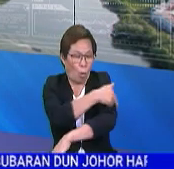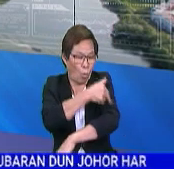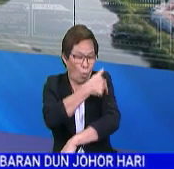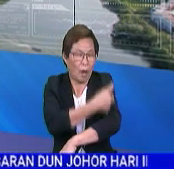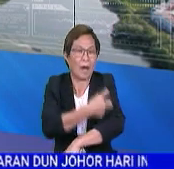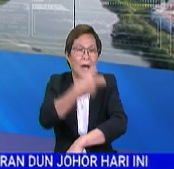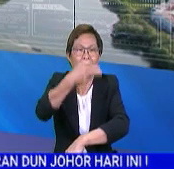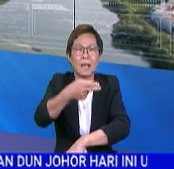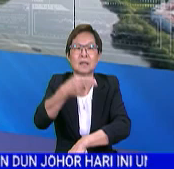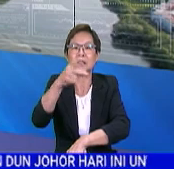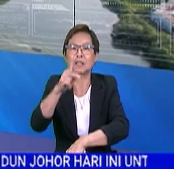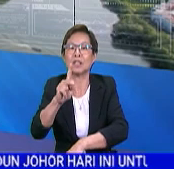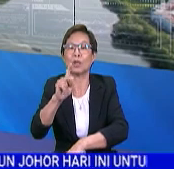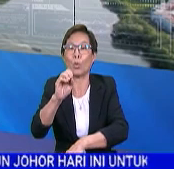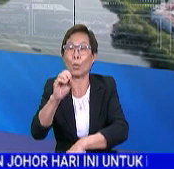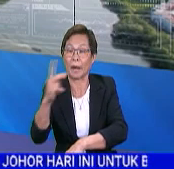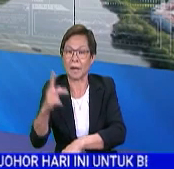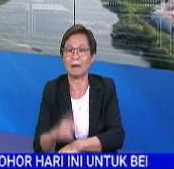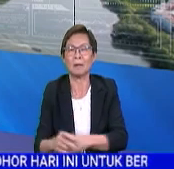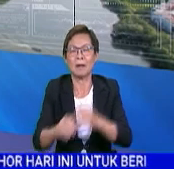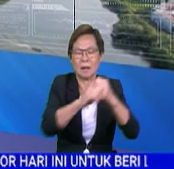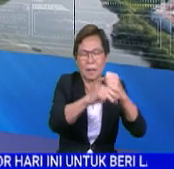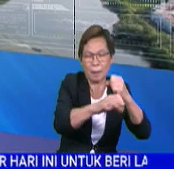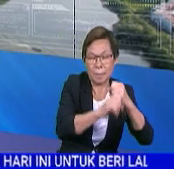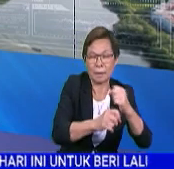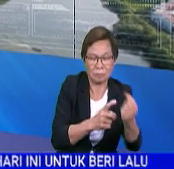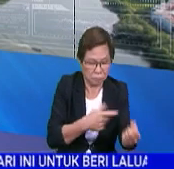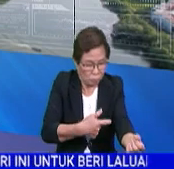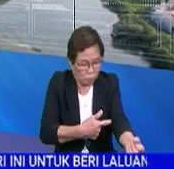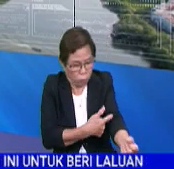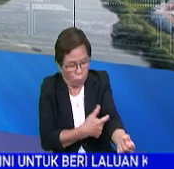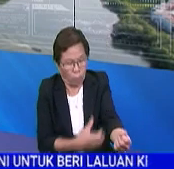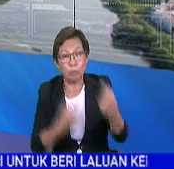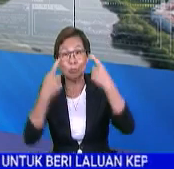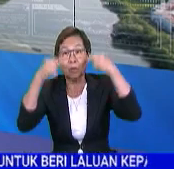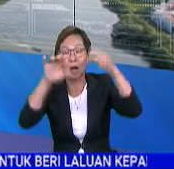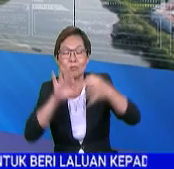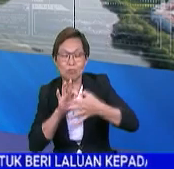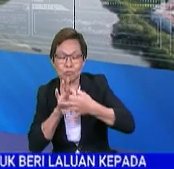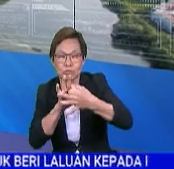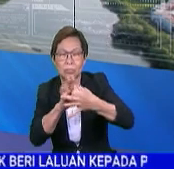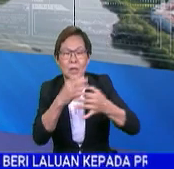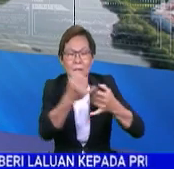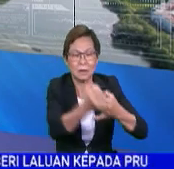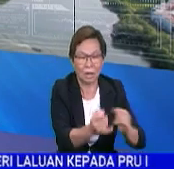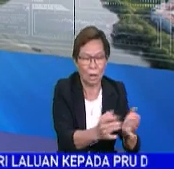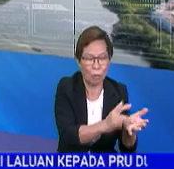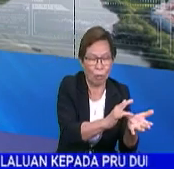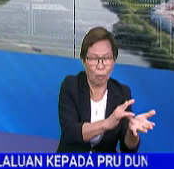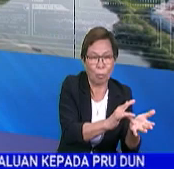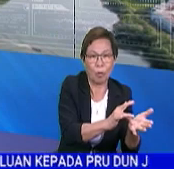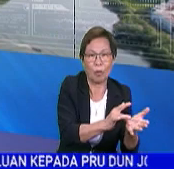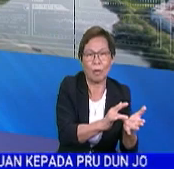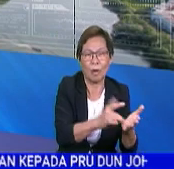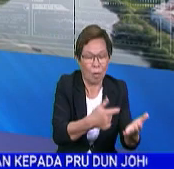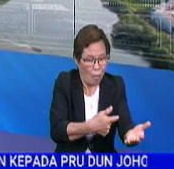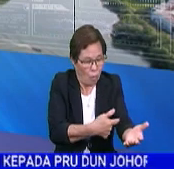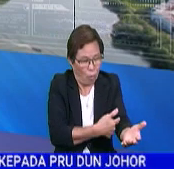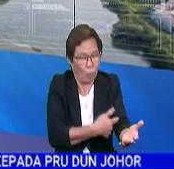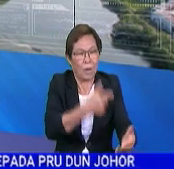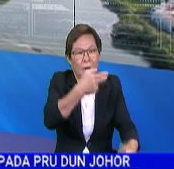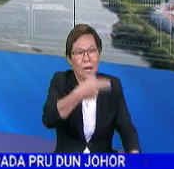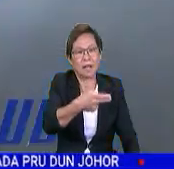hdok Sandakan kempen dermarah sehari itu dijayakan dengan kerjasama jabatan perubatan transfusi